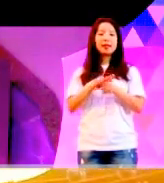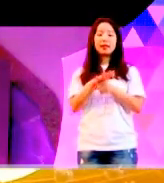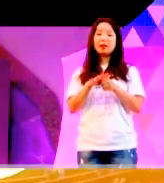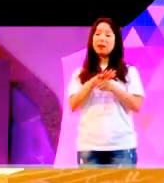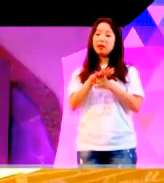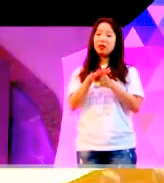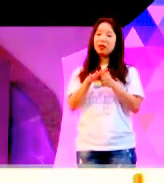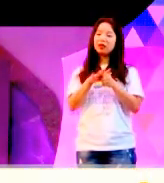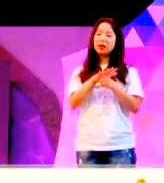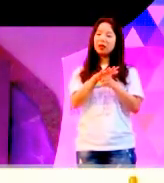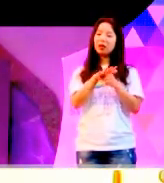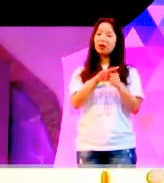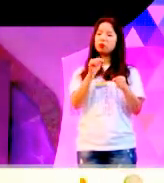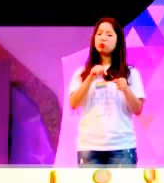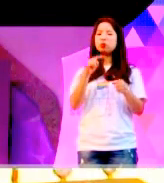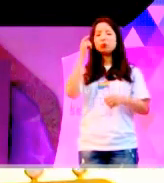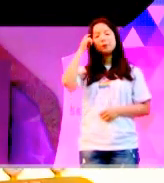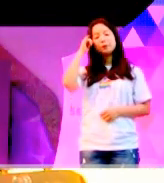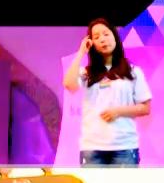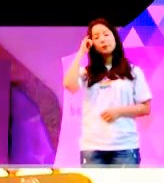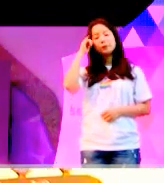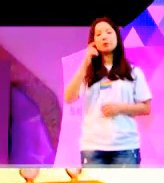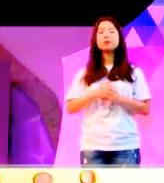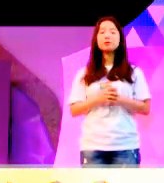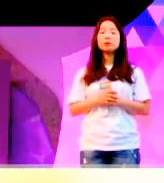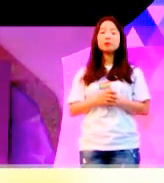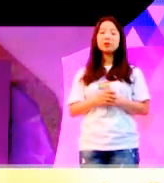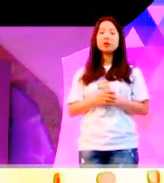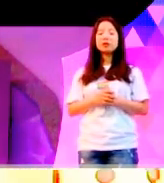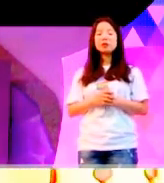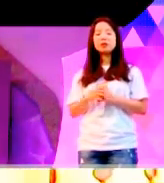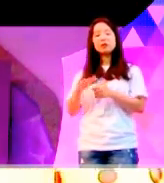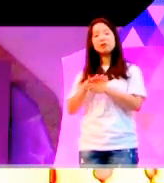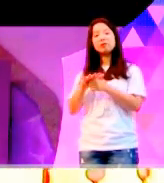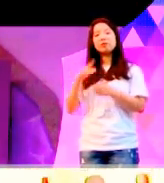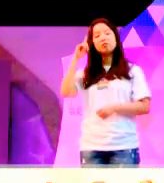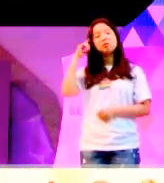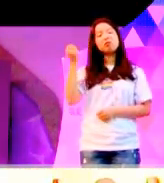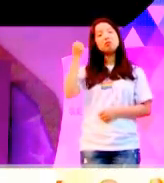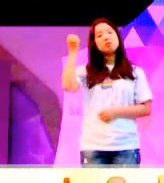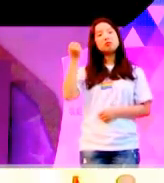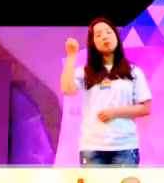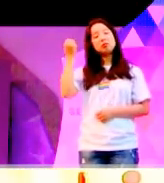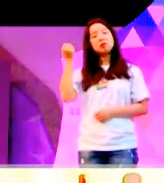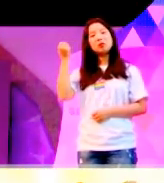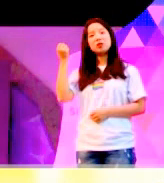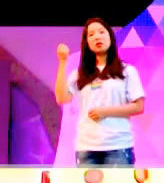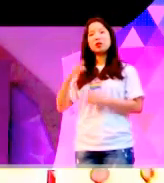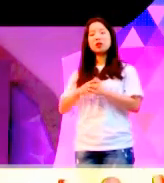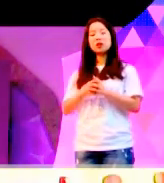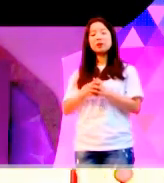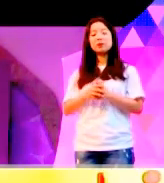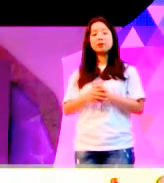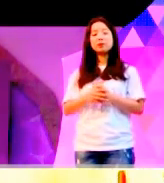사랑에 대해서 생각을 늘 많이 하는데요. 늘 그 생각으로 뭔가 저는 그 생각들이 바퀴처럼